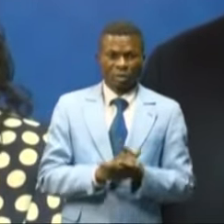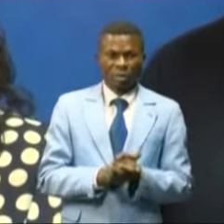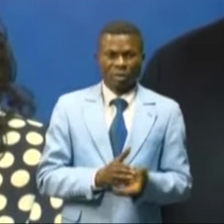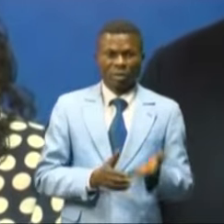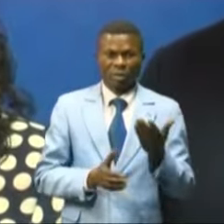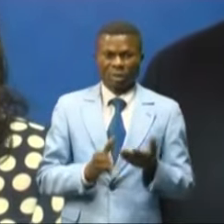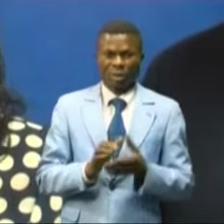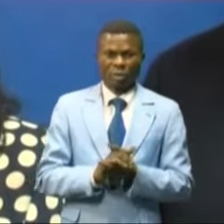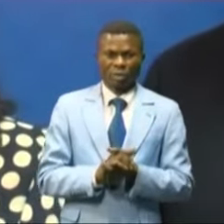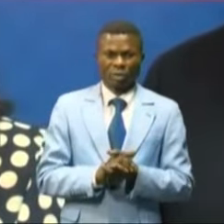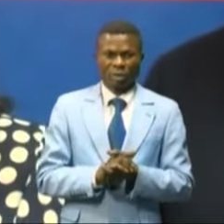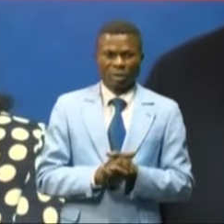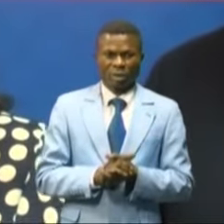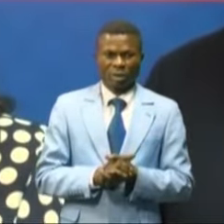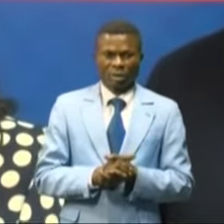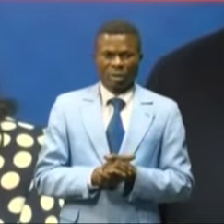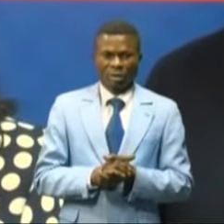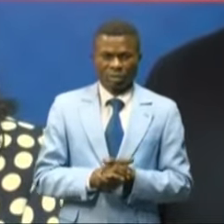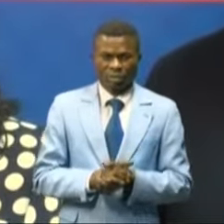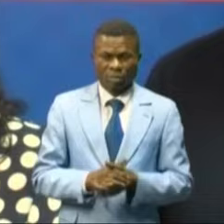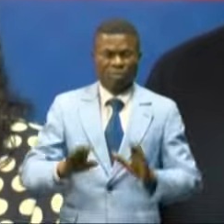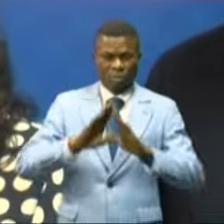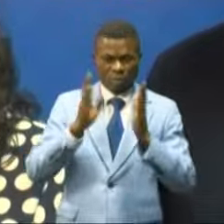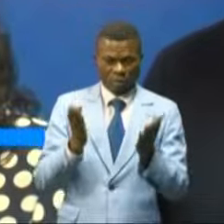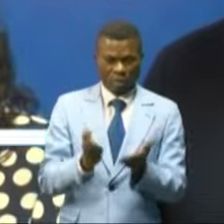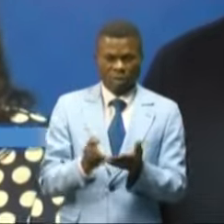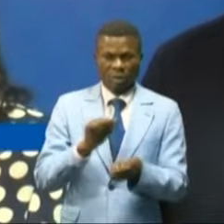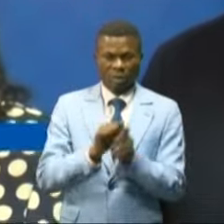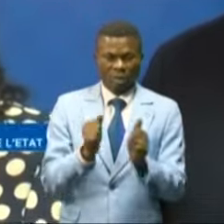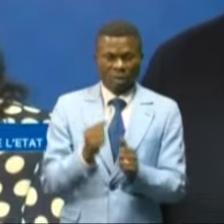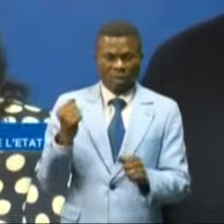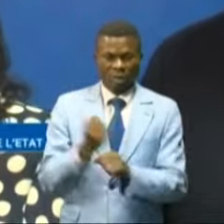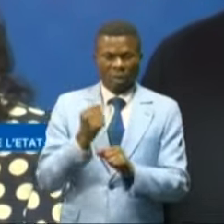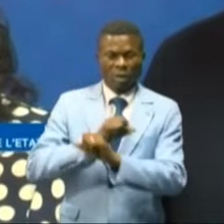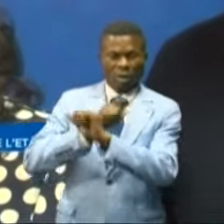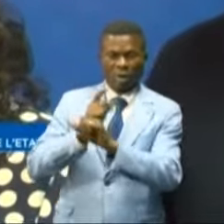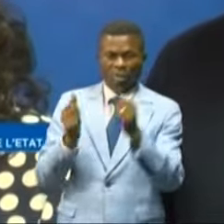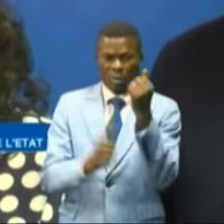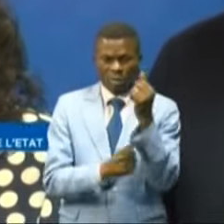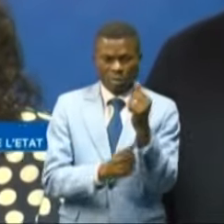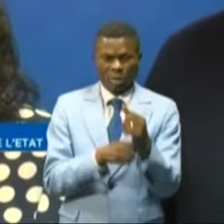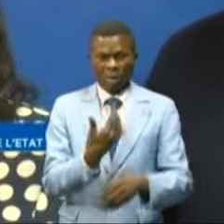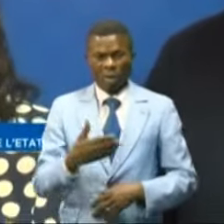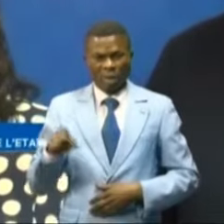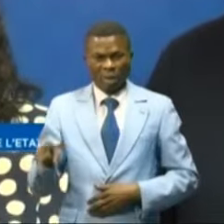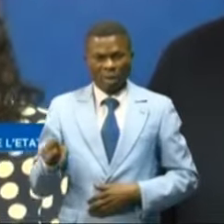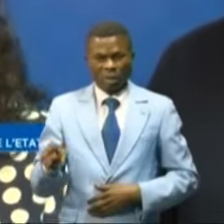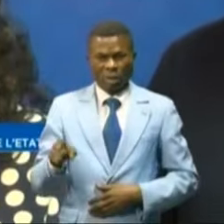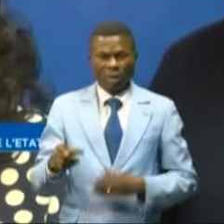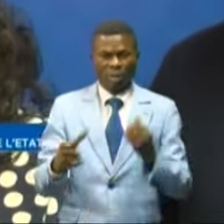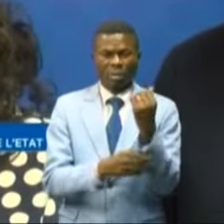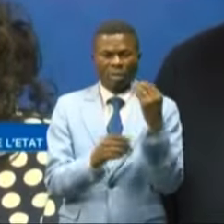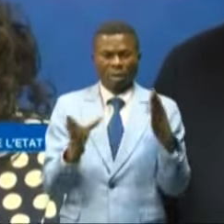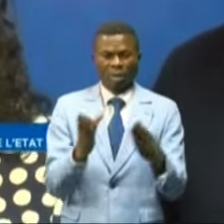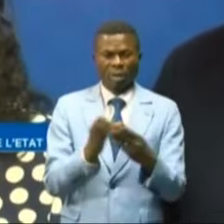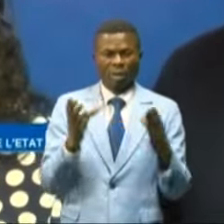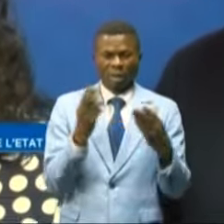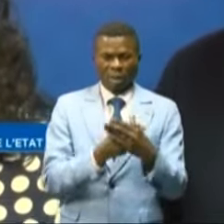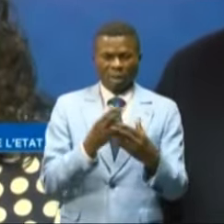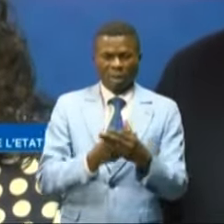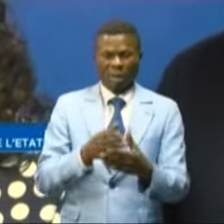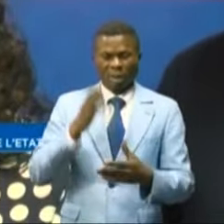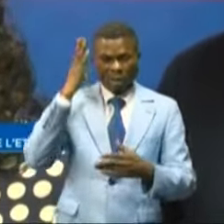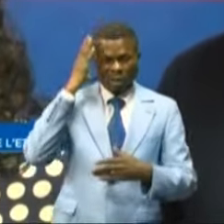attributions aussi, la traite des personnes. Et tout ce qui est protection des victimes, où elle était vraiment intéressée là-dedans, c'est qu'est-ce qu'on fait avec les victimes.